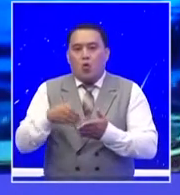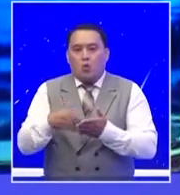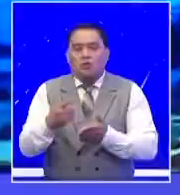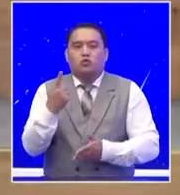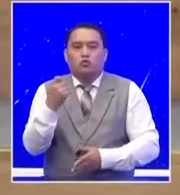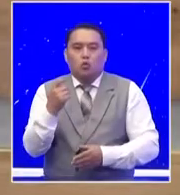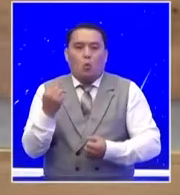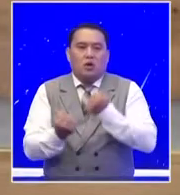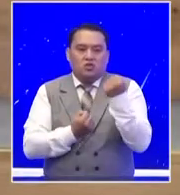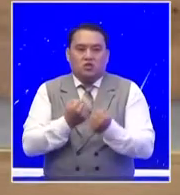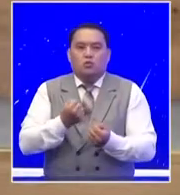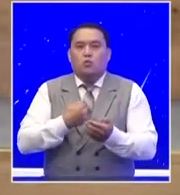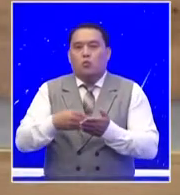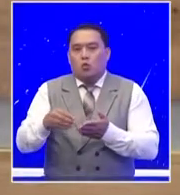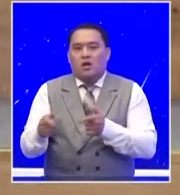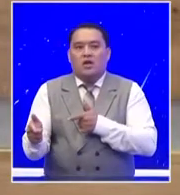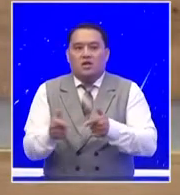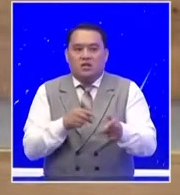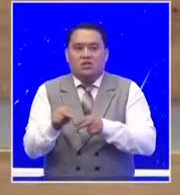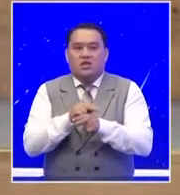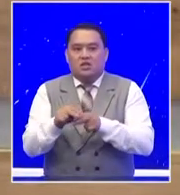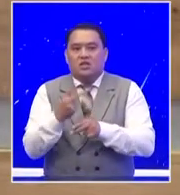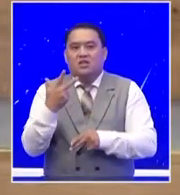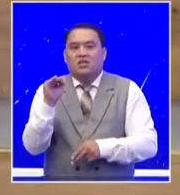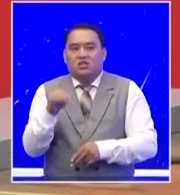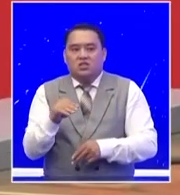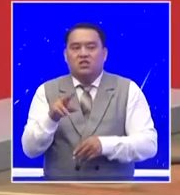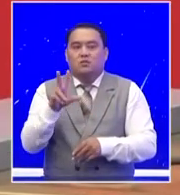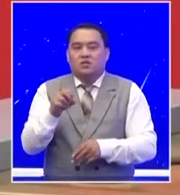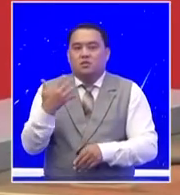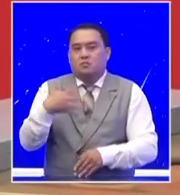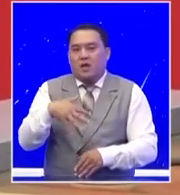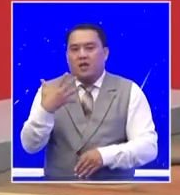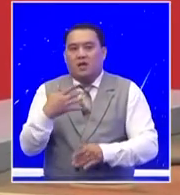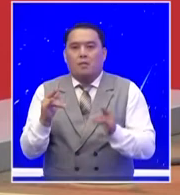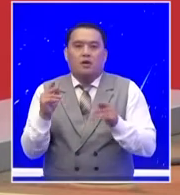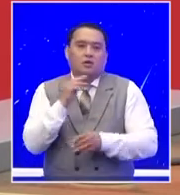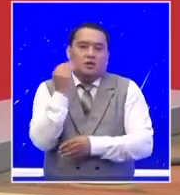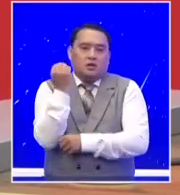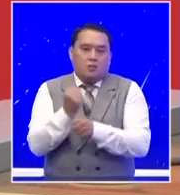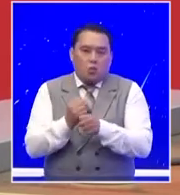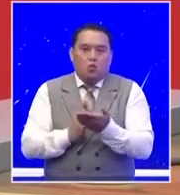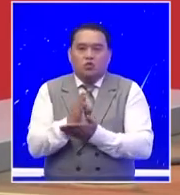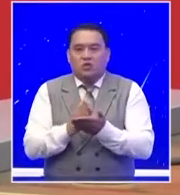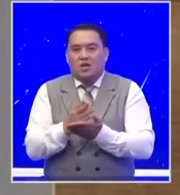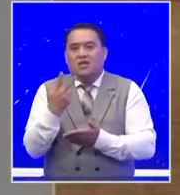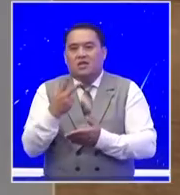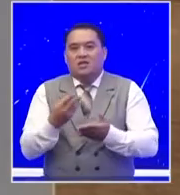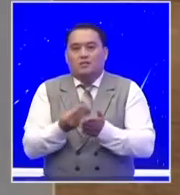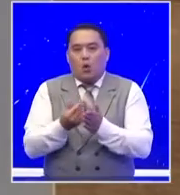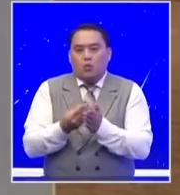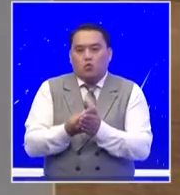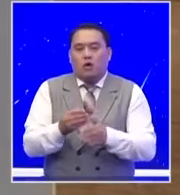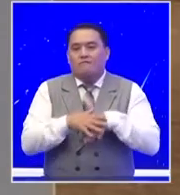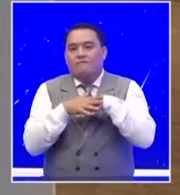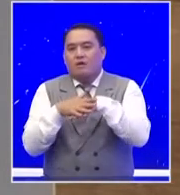закуплено еще 100 карет. Для лечения больных задействовано 3455 медицинских работников. Всего из средств республиканского